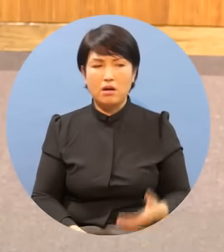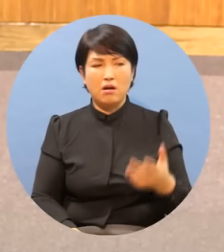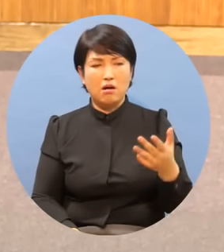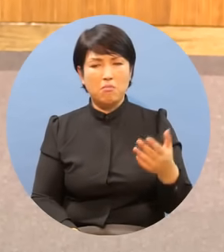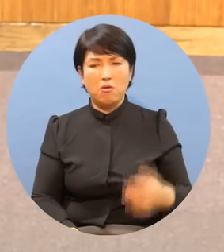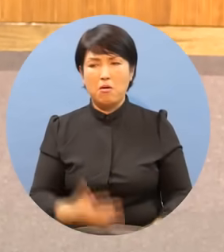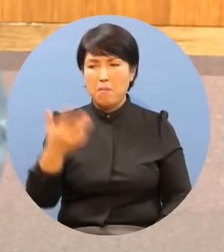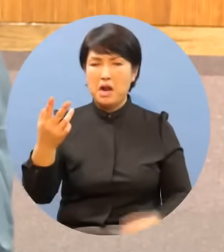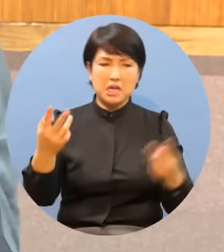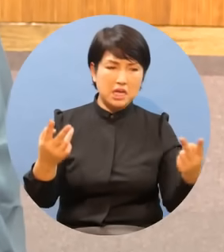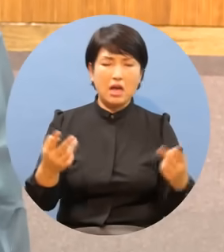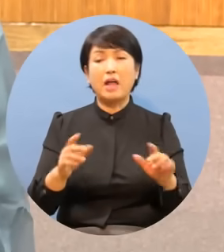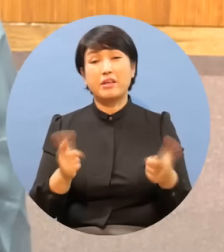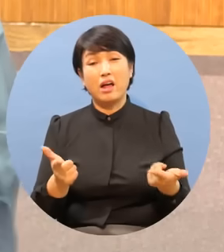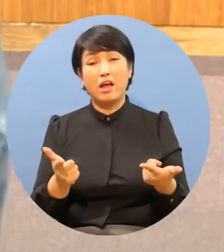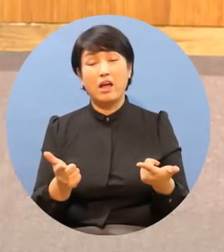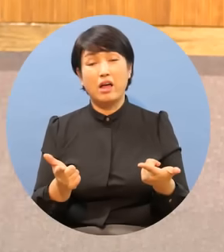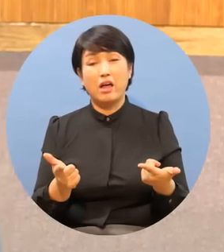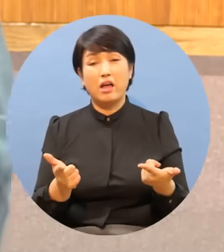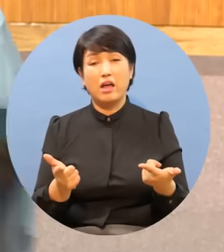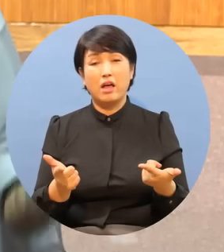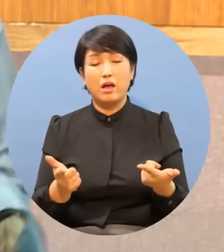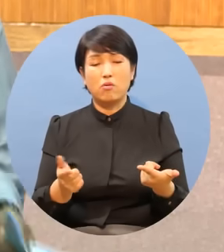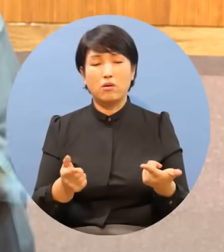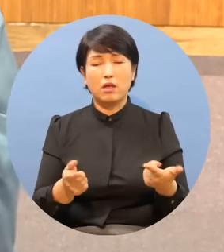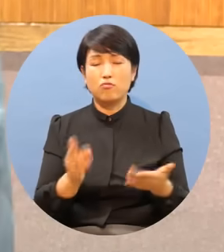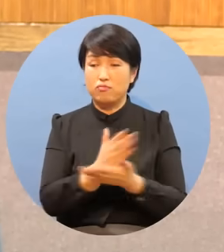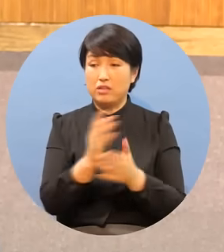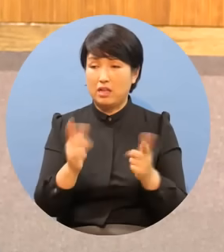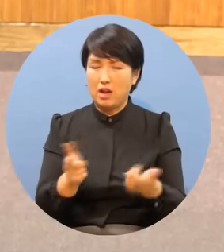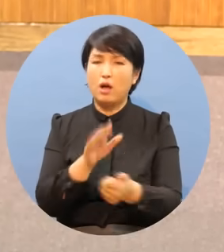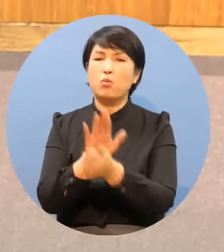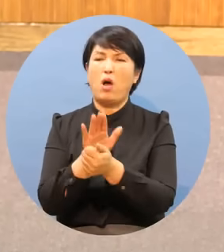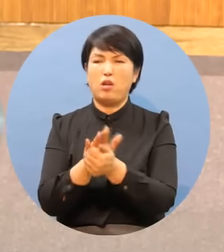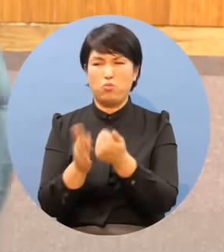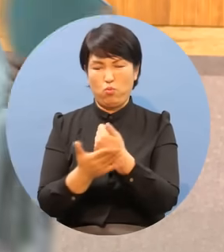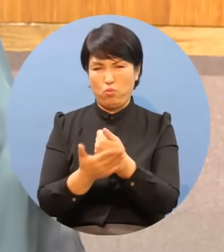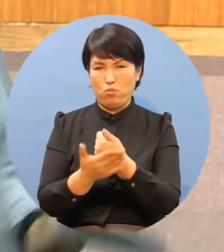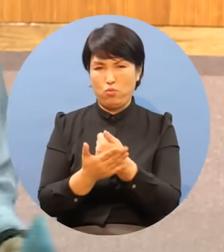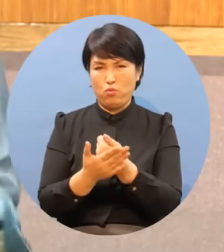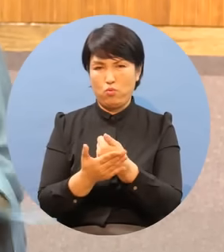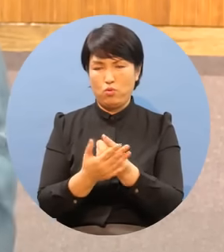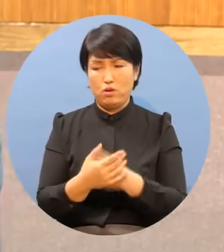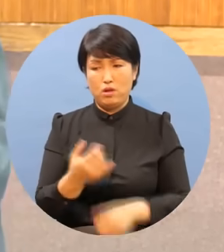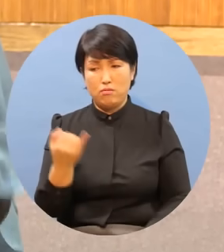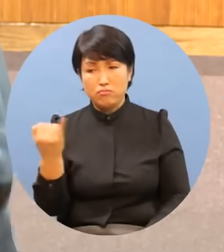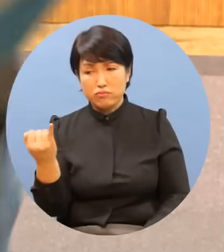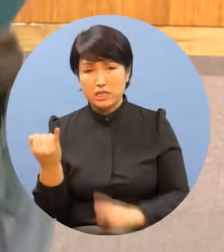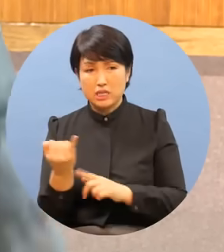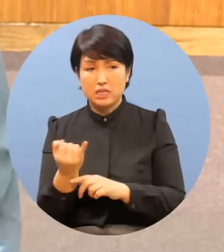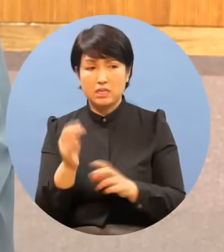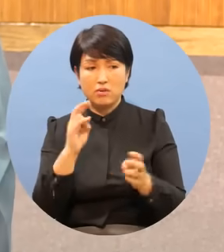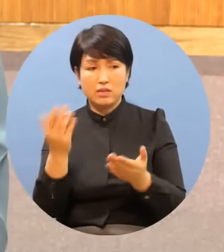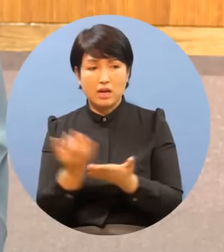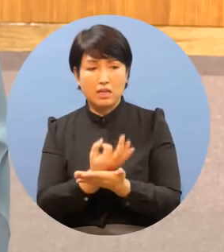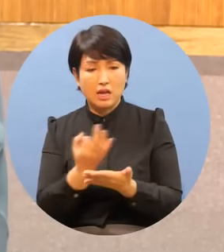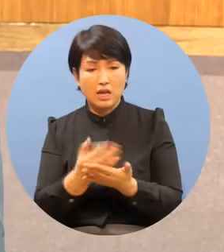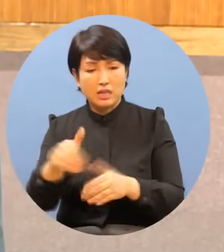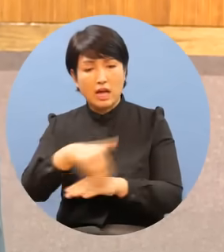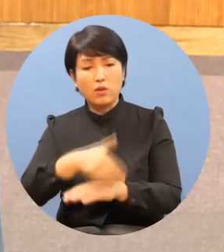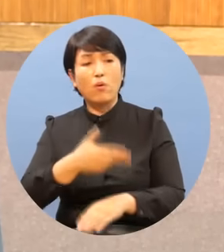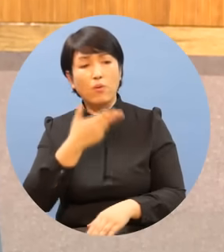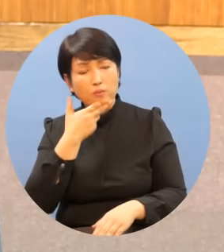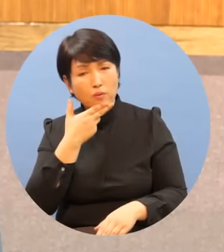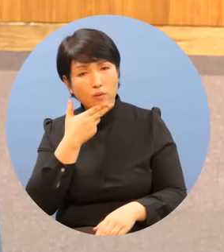게 아니라 옆에서 좀 도우고 또 직장을 안 다니더라도 또 자기 요즘은 직장 안 다닌다고 집에서